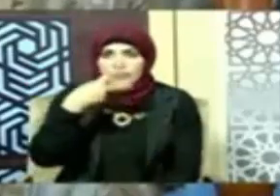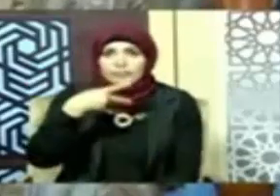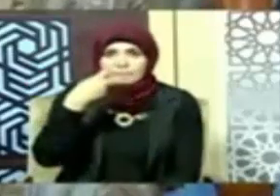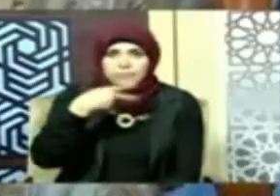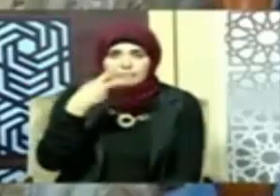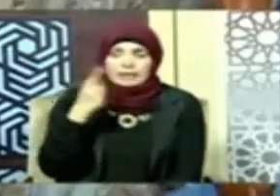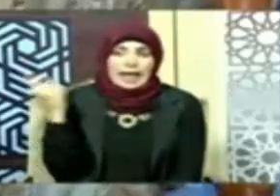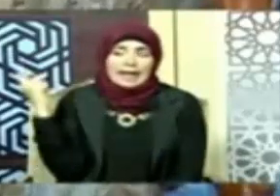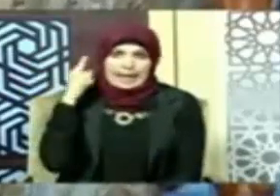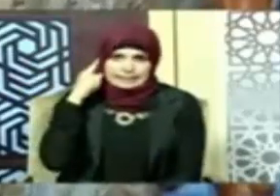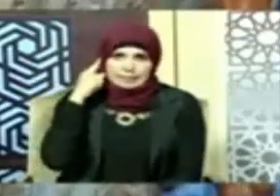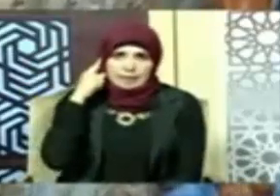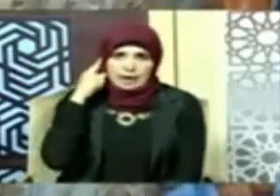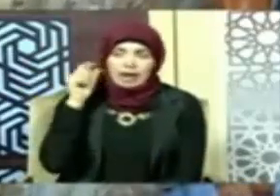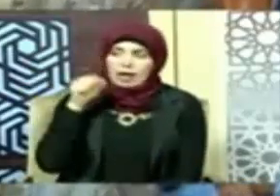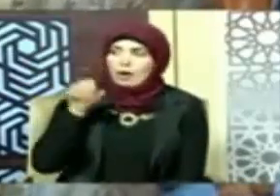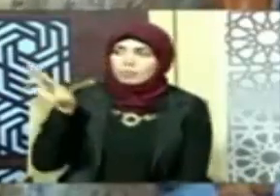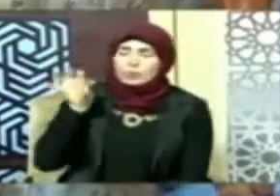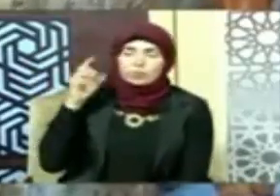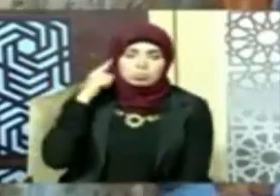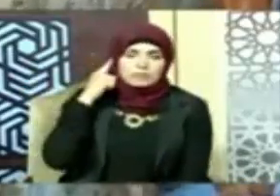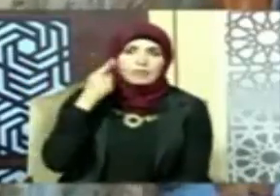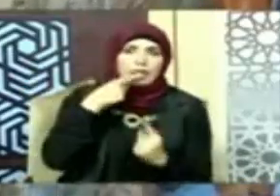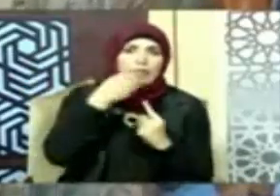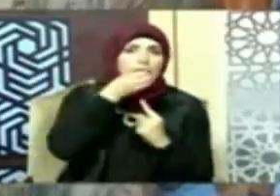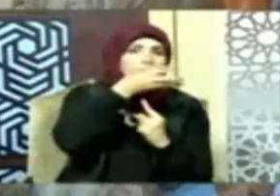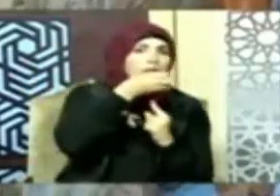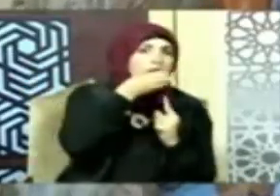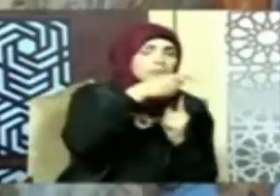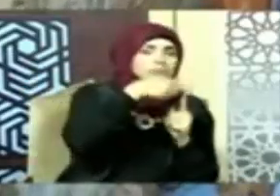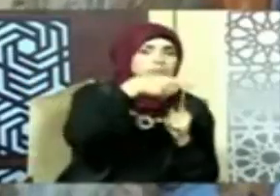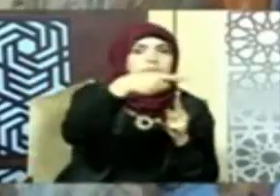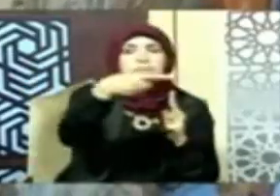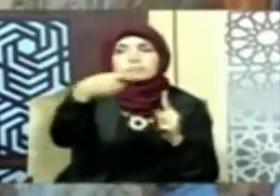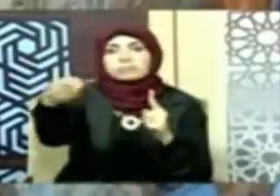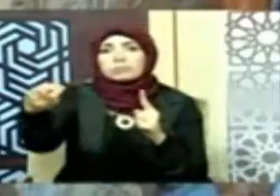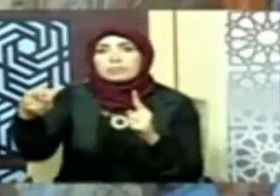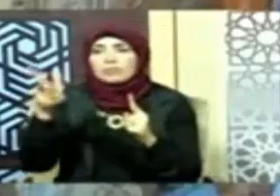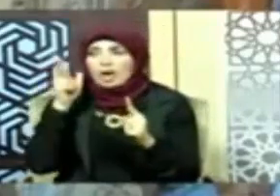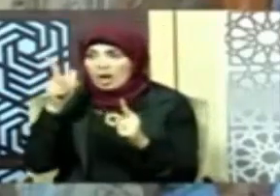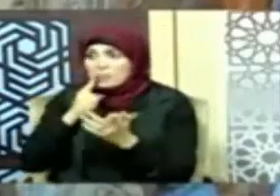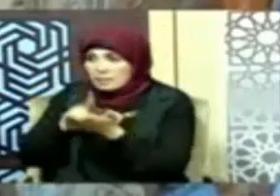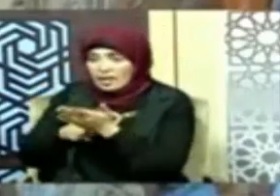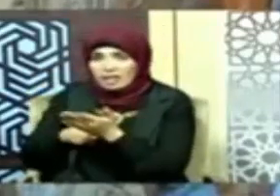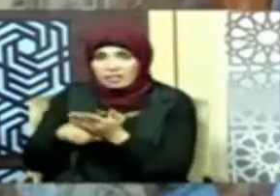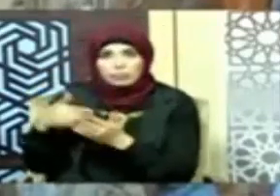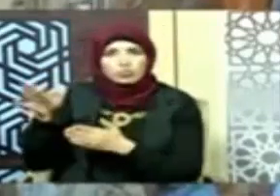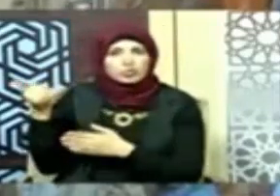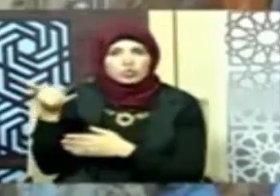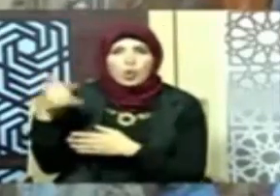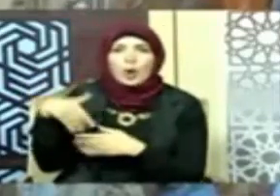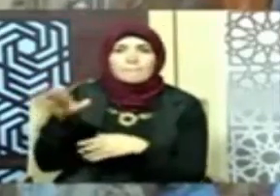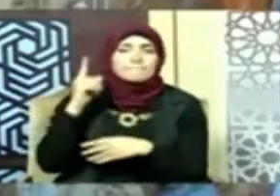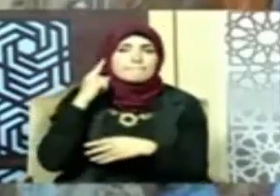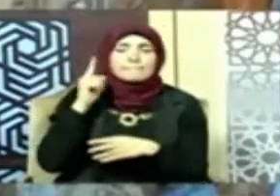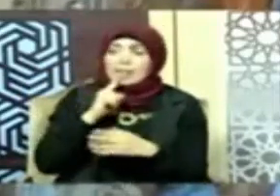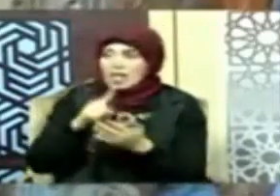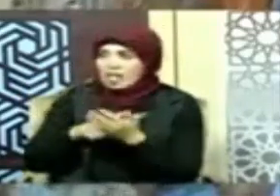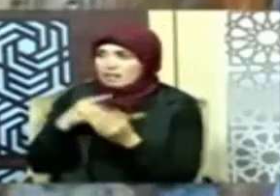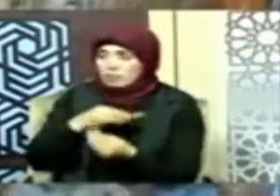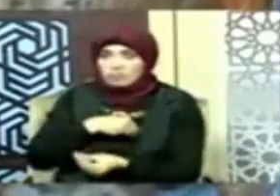سمع. إذا حدثت الحديث أو الخبر دون أن تتيقن